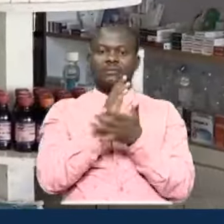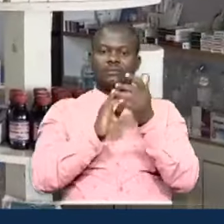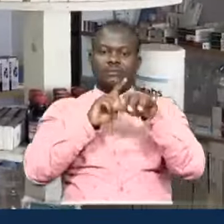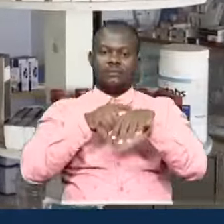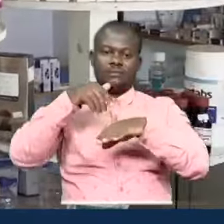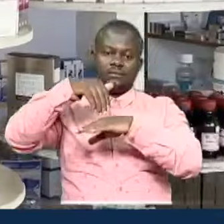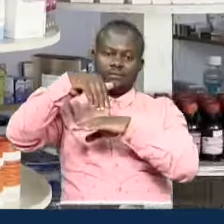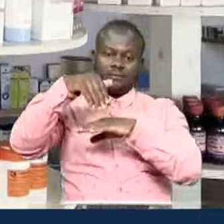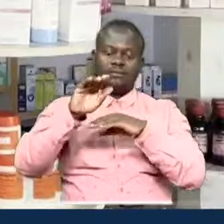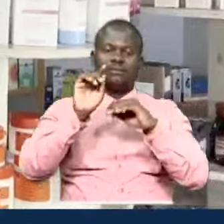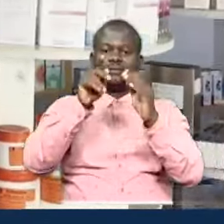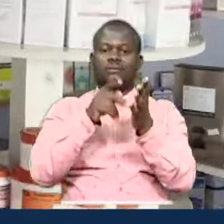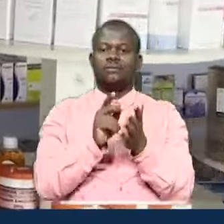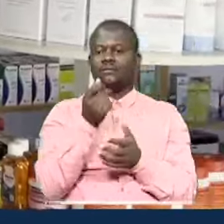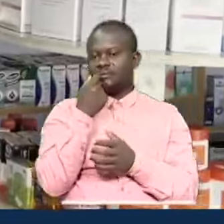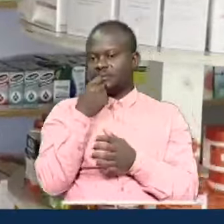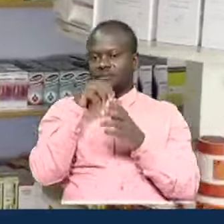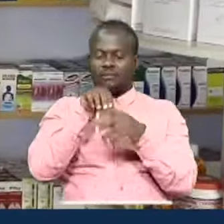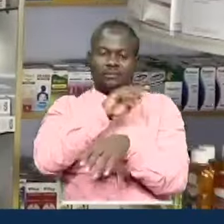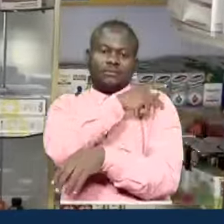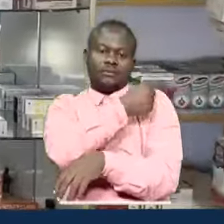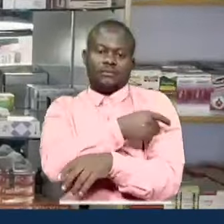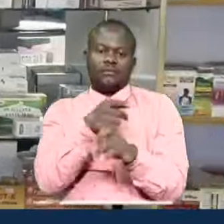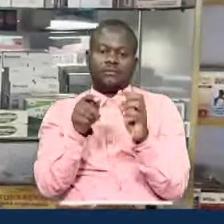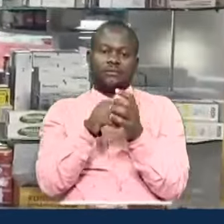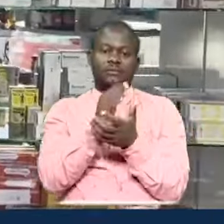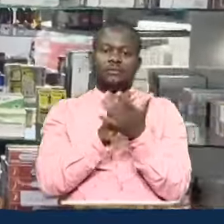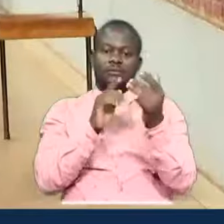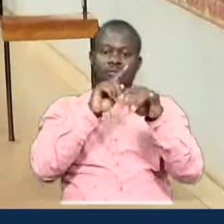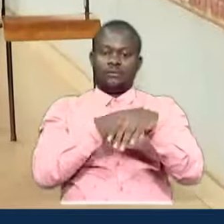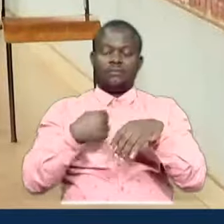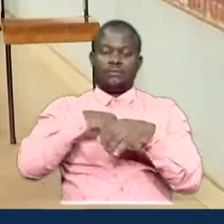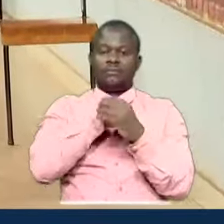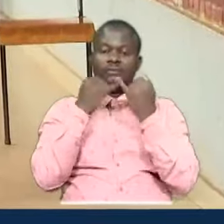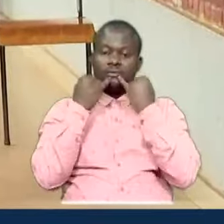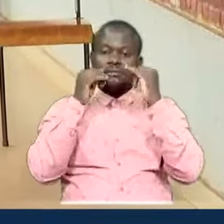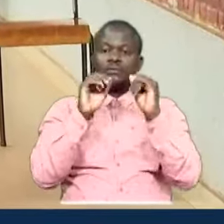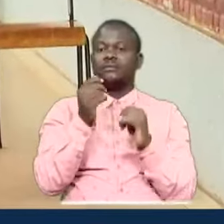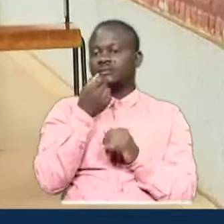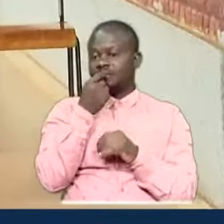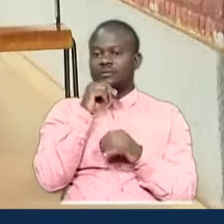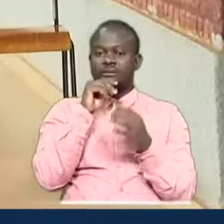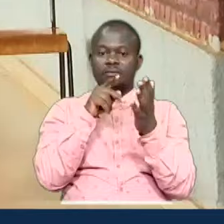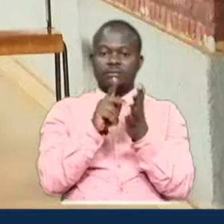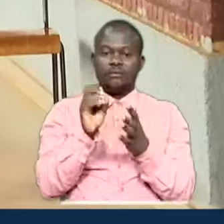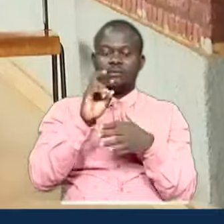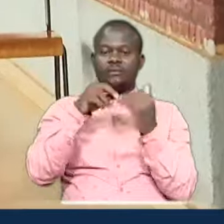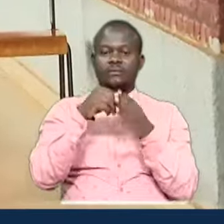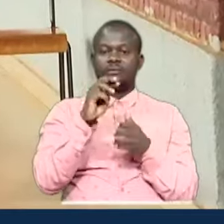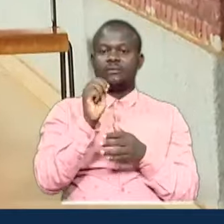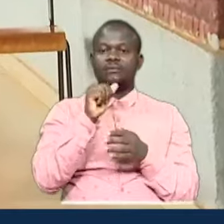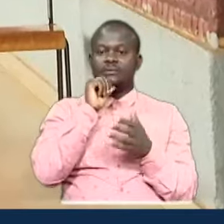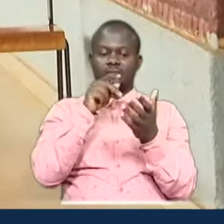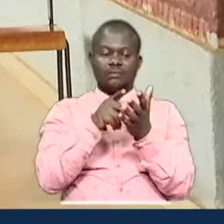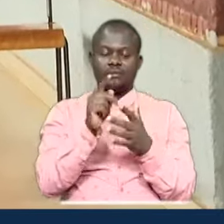kujya kugura iyo miti muri za farumasi rimwe na rimwe farumasi bakakubwira ko uwo muti mituweli itawishyura cyangwa RAMA itawishyura. Ibi